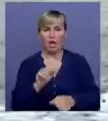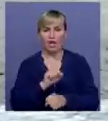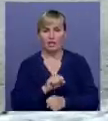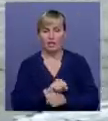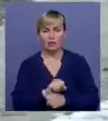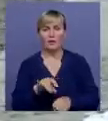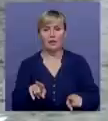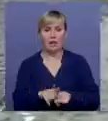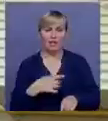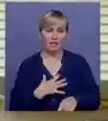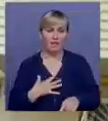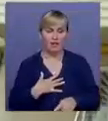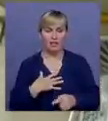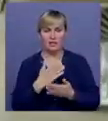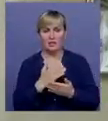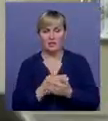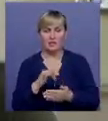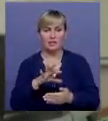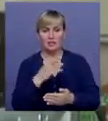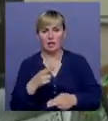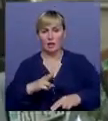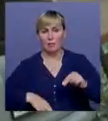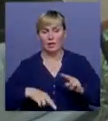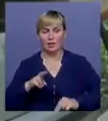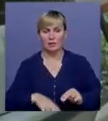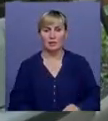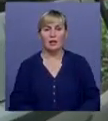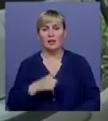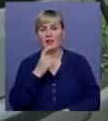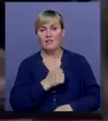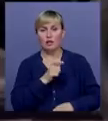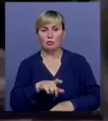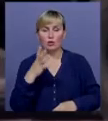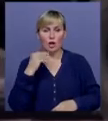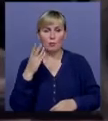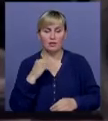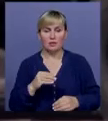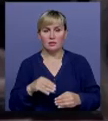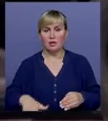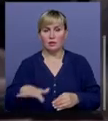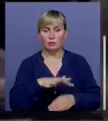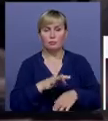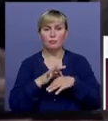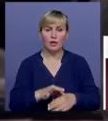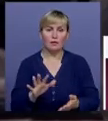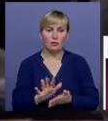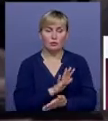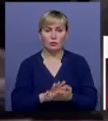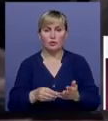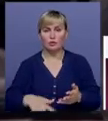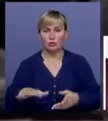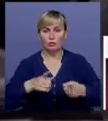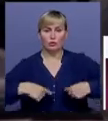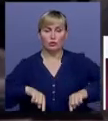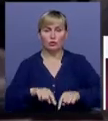а также важные стратегические и социальные объекты. Военнослужащие алматинского гарнизона проводят дезинфекцию территории